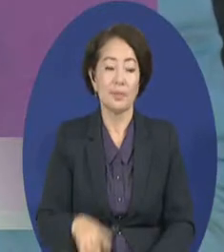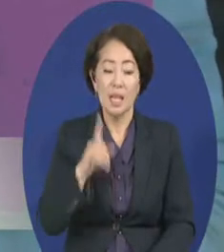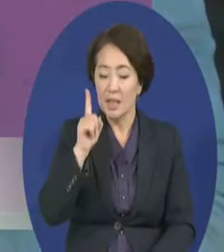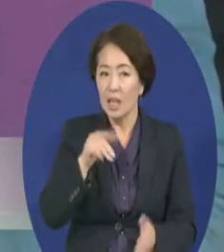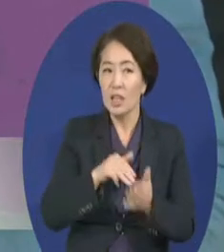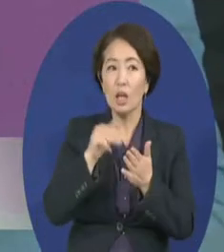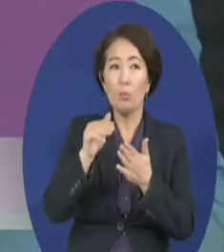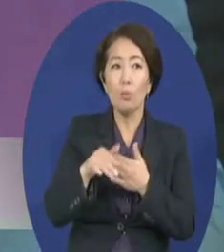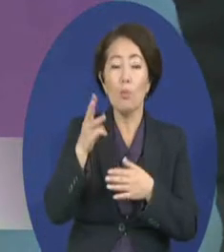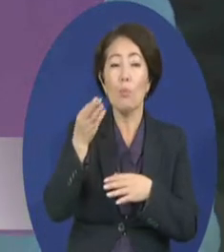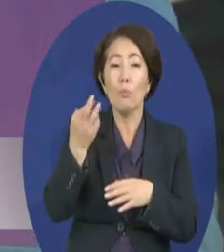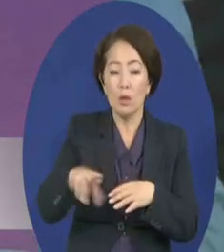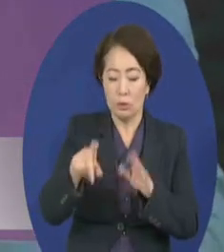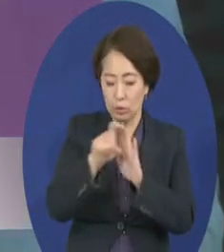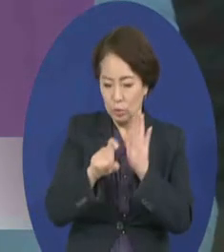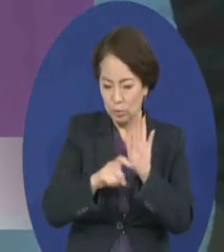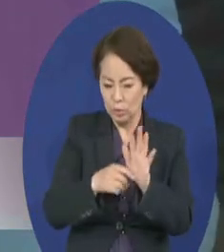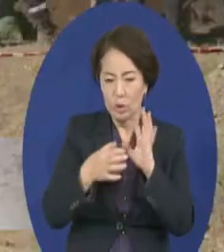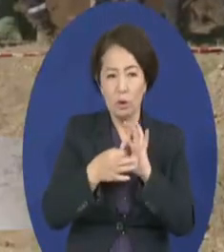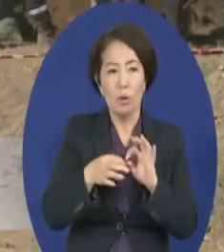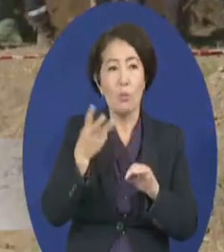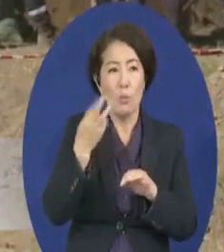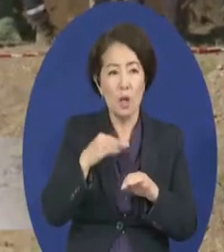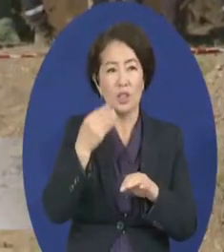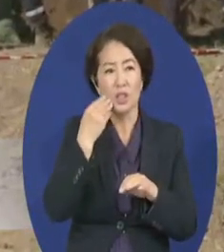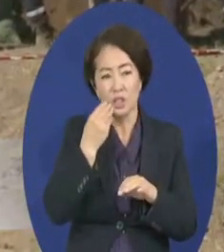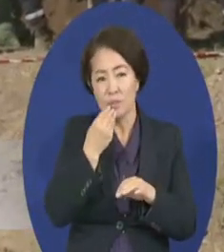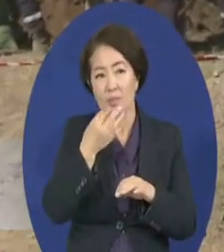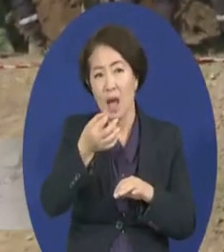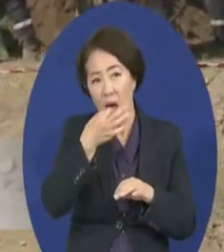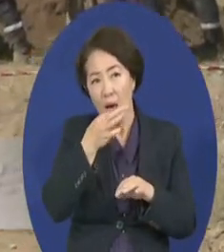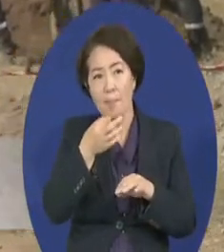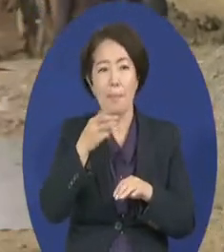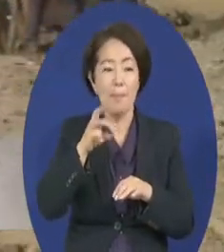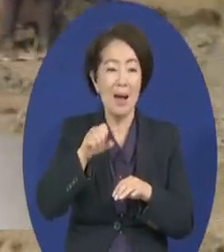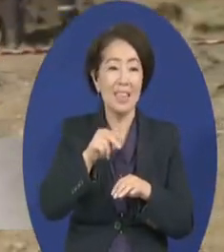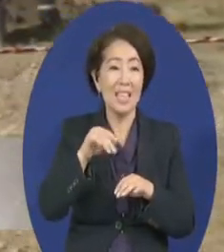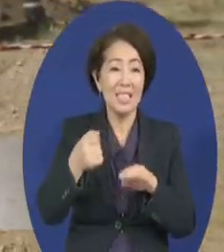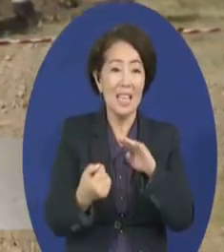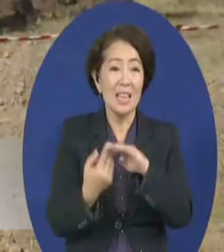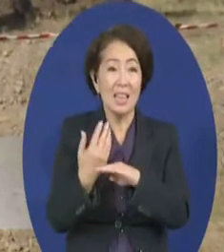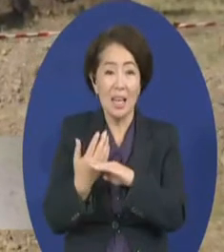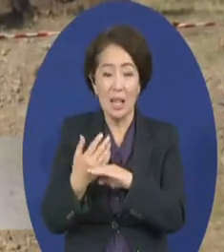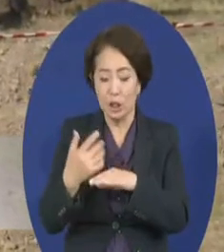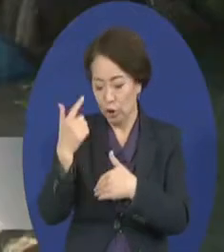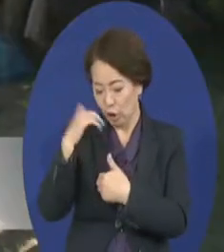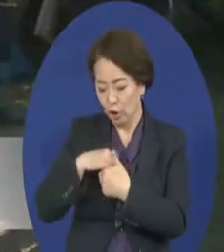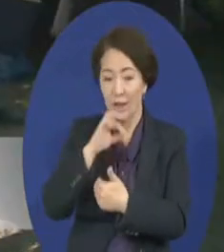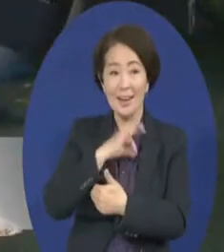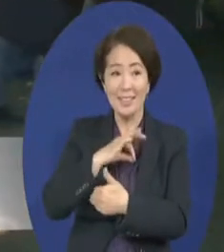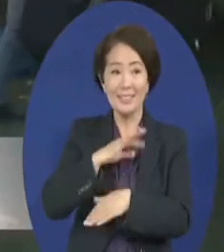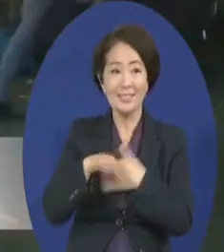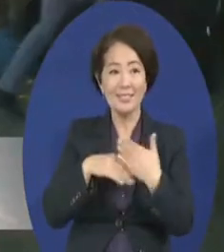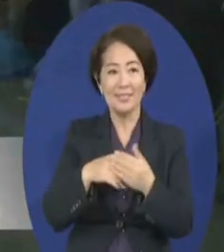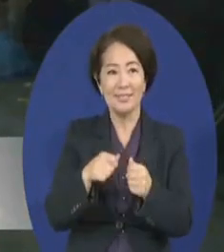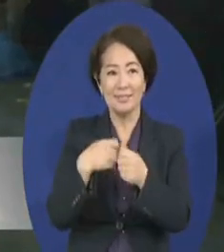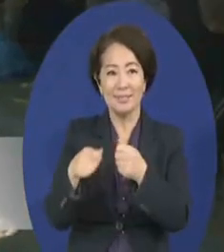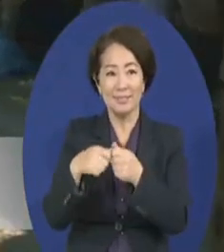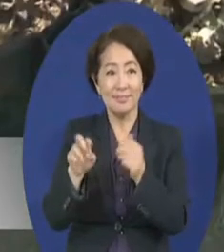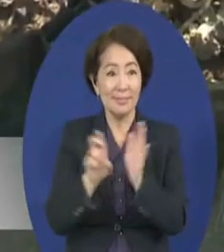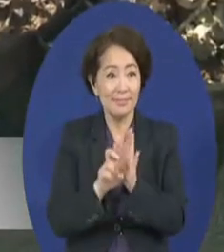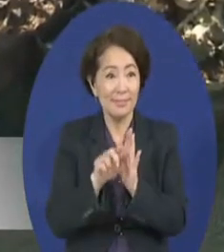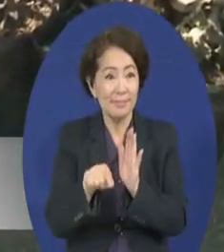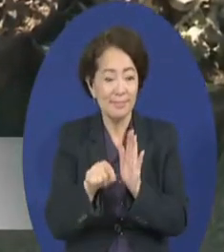Тэрбум мод үндэсний хөдөлгөөний хүрээнд зөвхөн мод гэлтгүй жимс жимсхэн эми ургамал малын тэжээл тариалж дотоодын хэрэгцээгийн ханган экспортод гарах